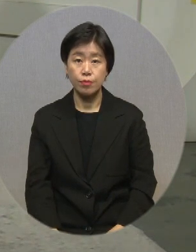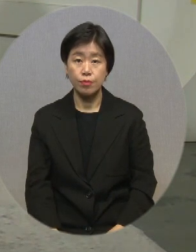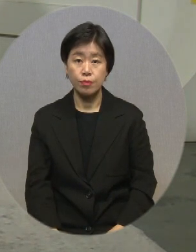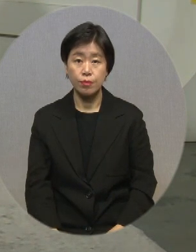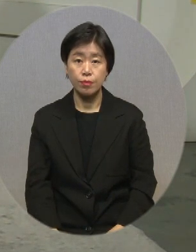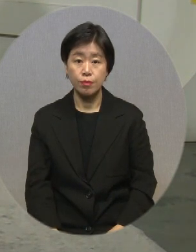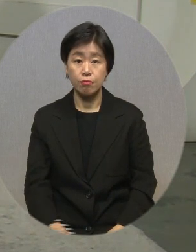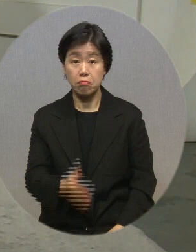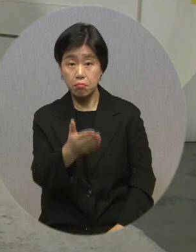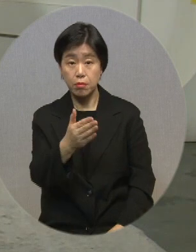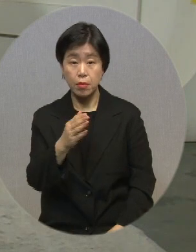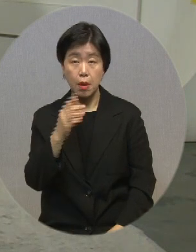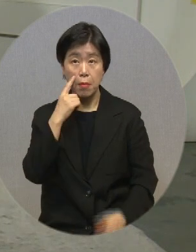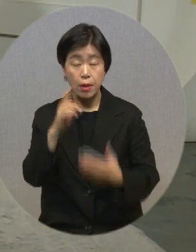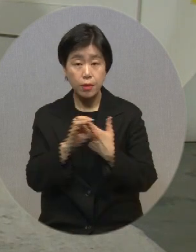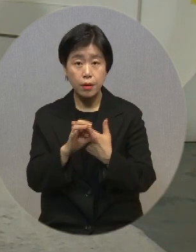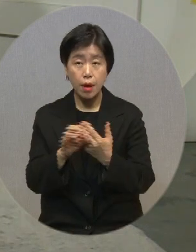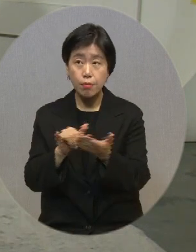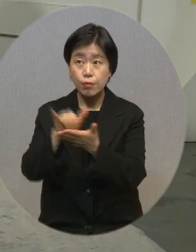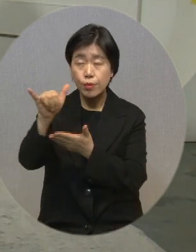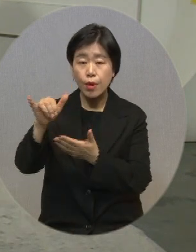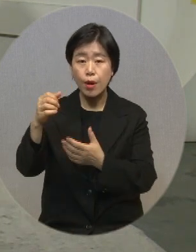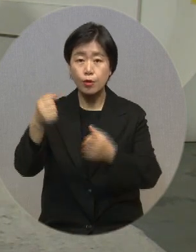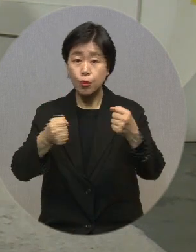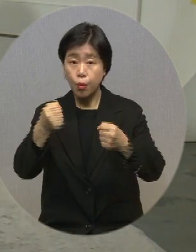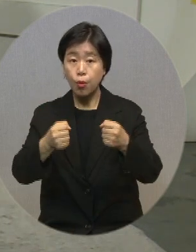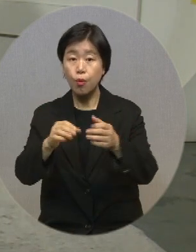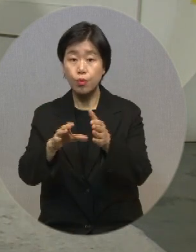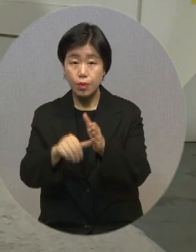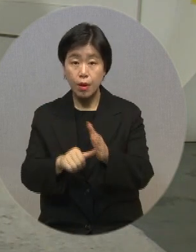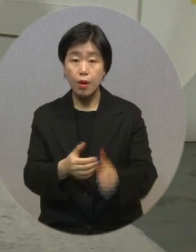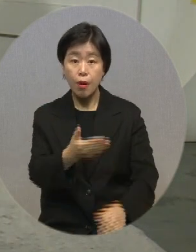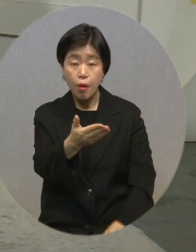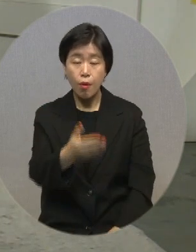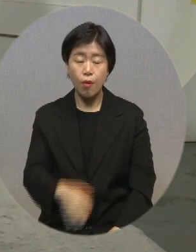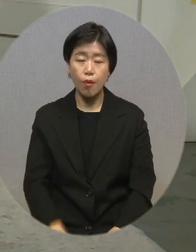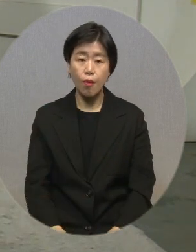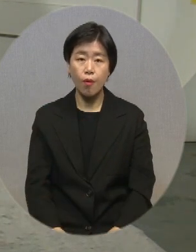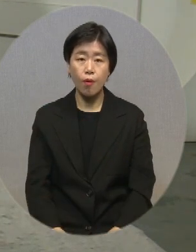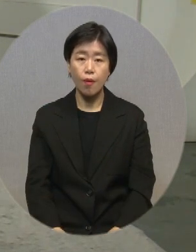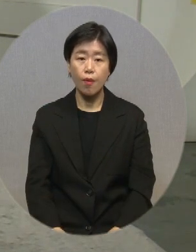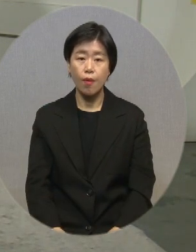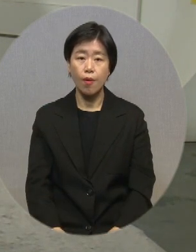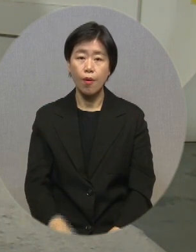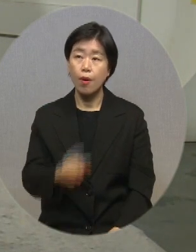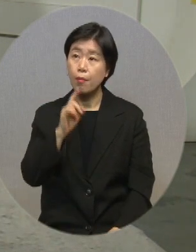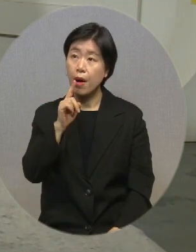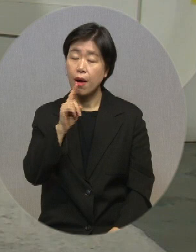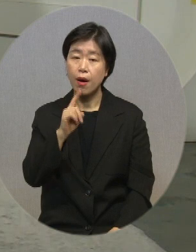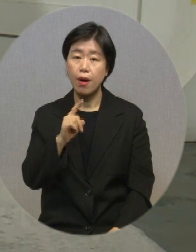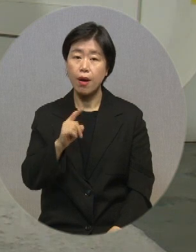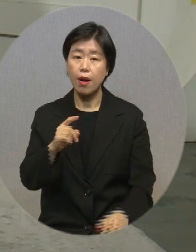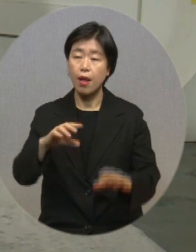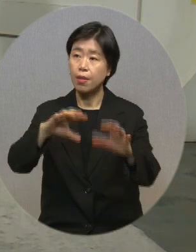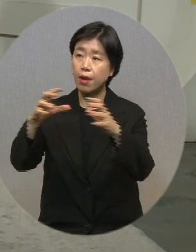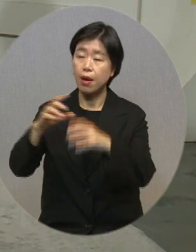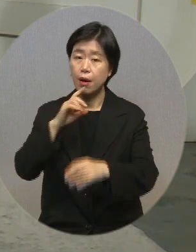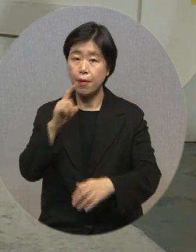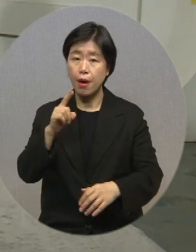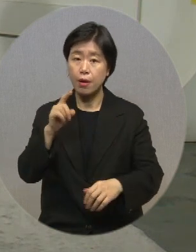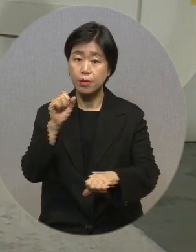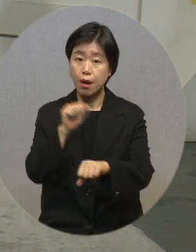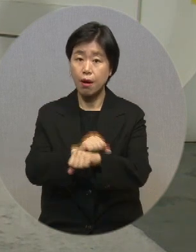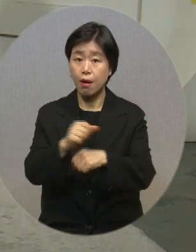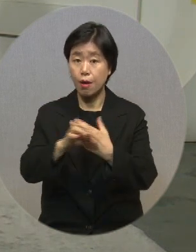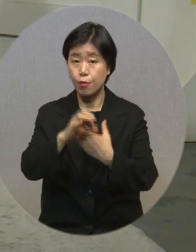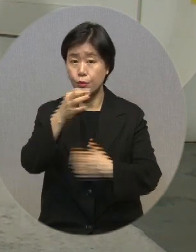말하자면 조종사가 되면 세계 여러 나라를 이렇게 날아다니니까 네. 외국어 실력이 세야 되는데 네, 네. 일단 중국어하고